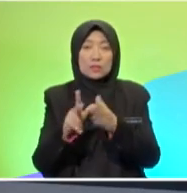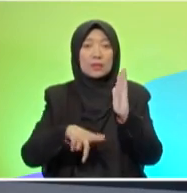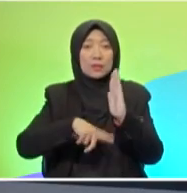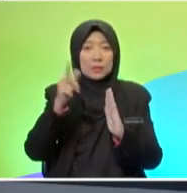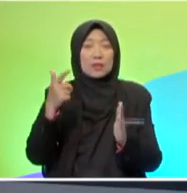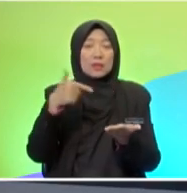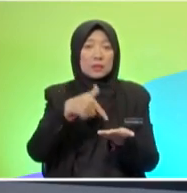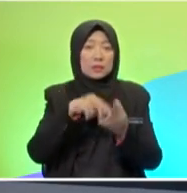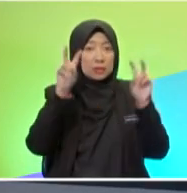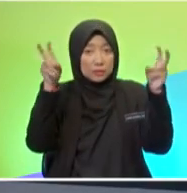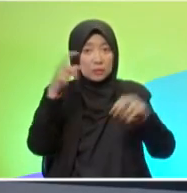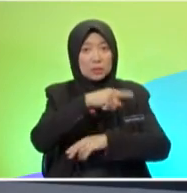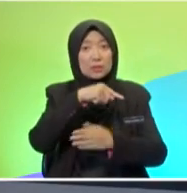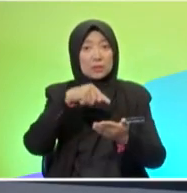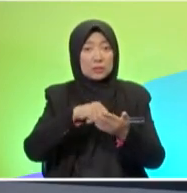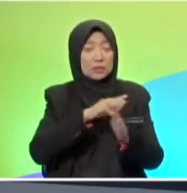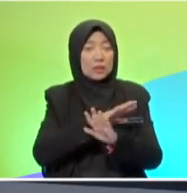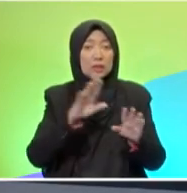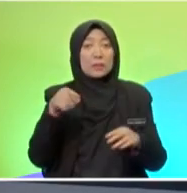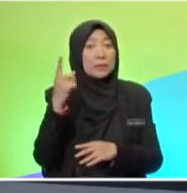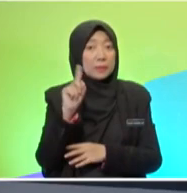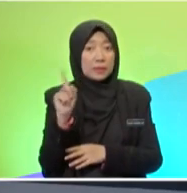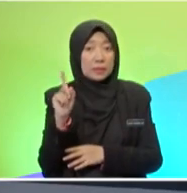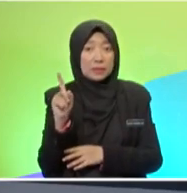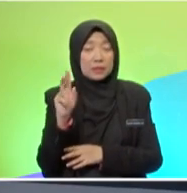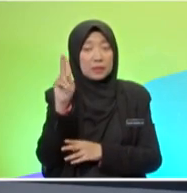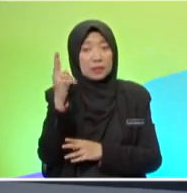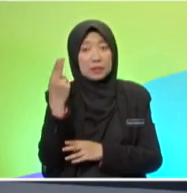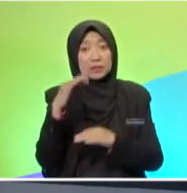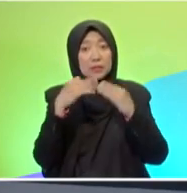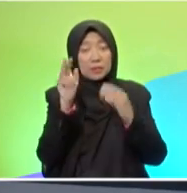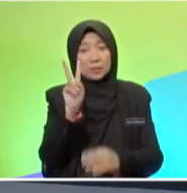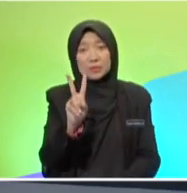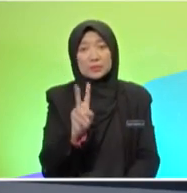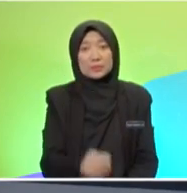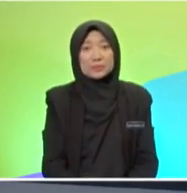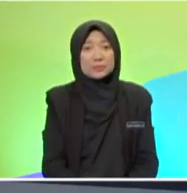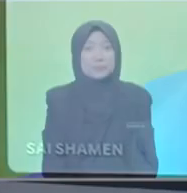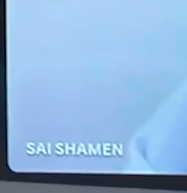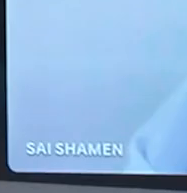tajuk kita pada hari ini jadi anda di rumah jangan kemana-mana hanya di suatu tahap 2